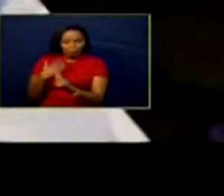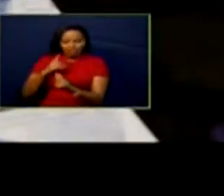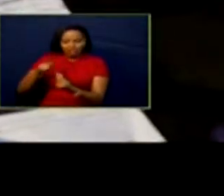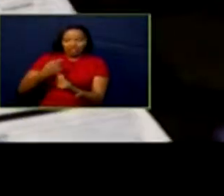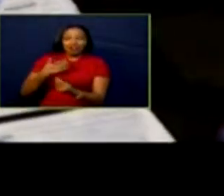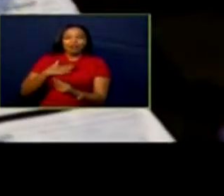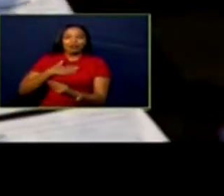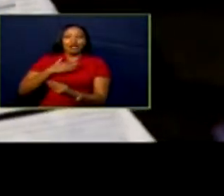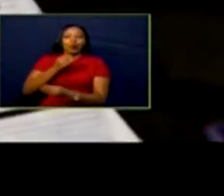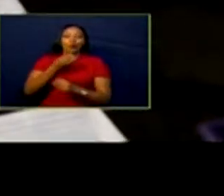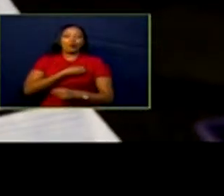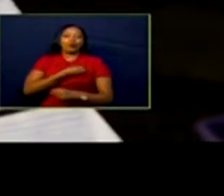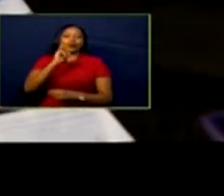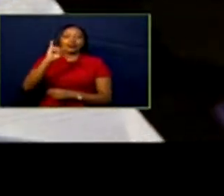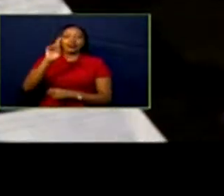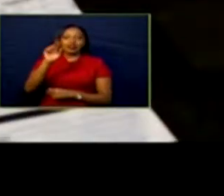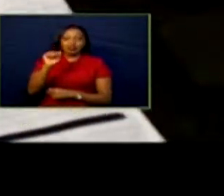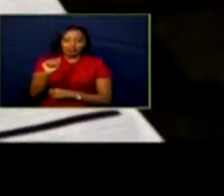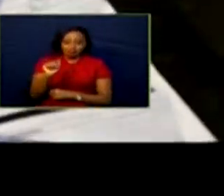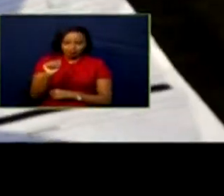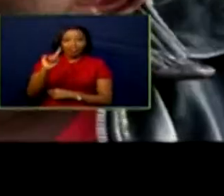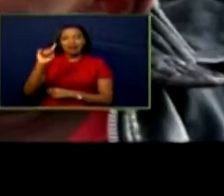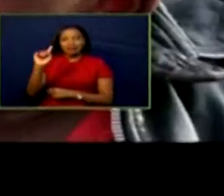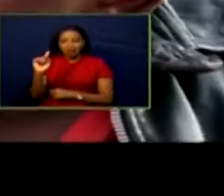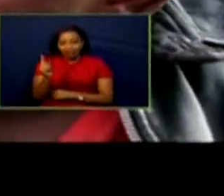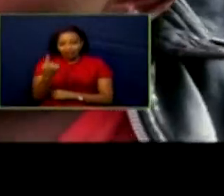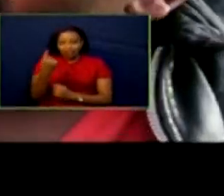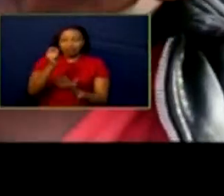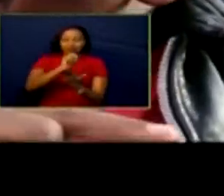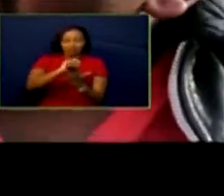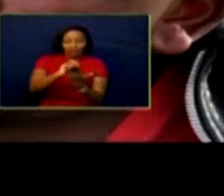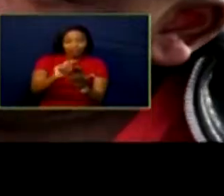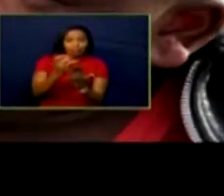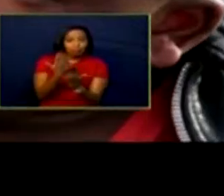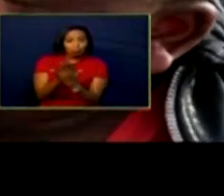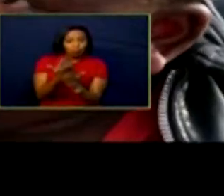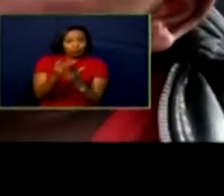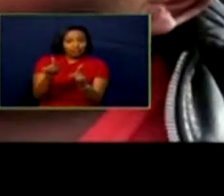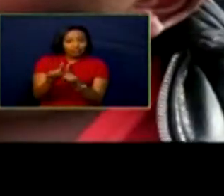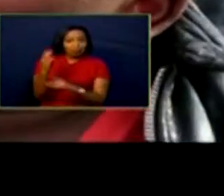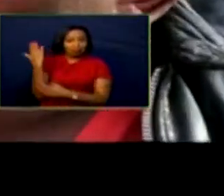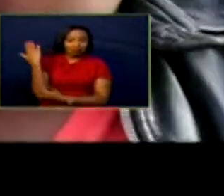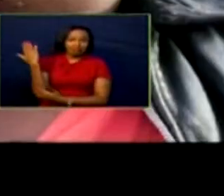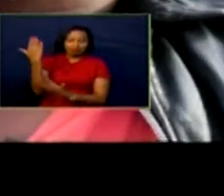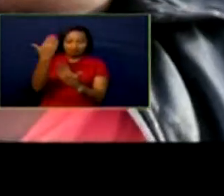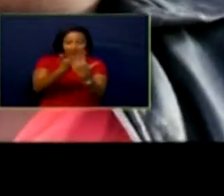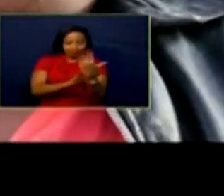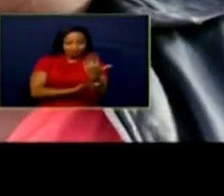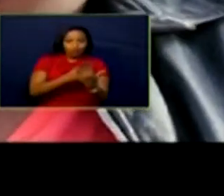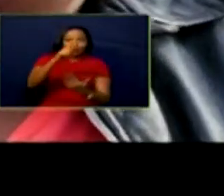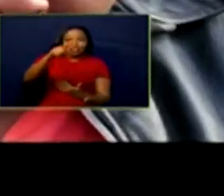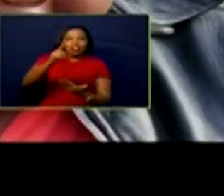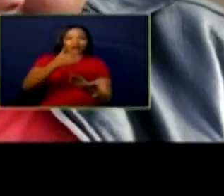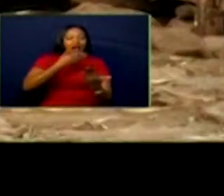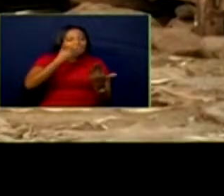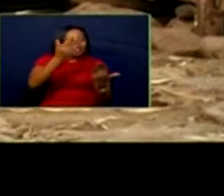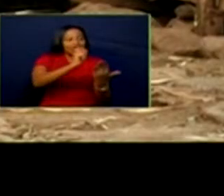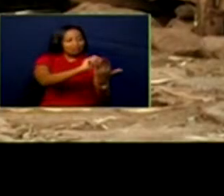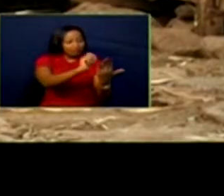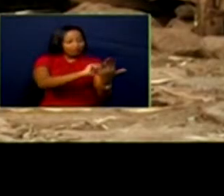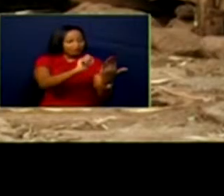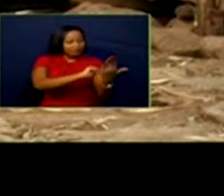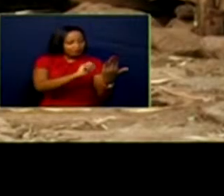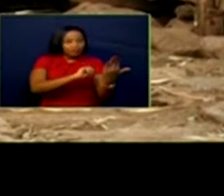proposal form kama hii, na uijaze wewe mwenyewe, na kama haujui kusoma uijaze na mtu unayemwamini.